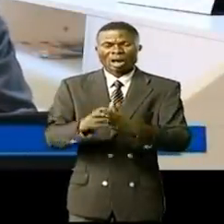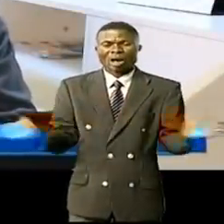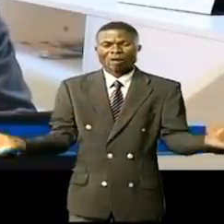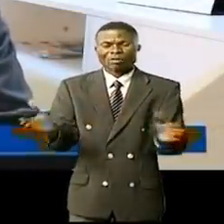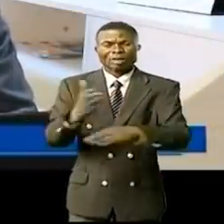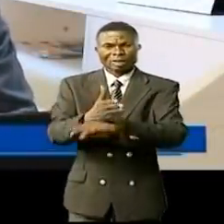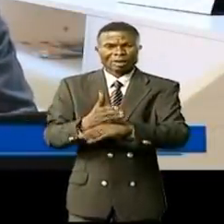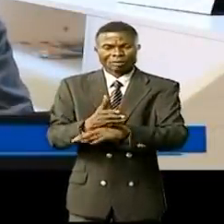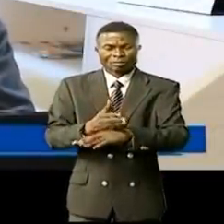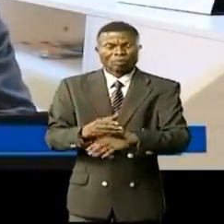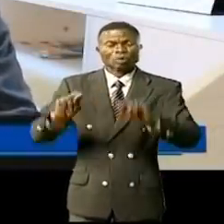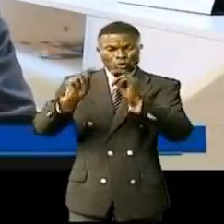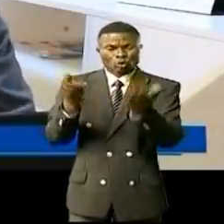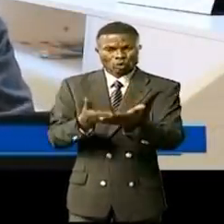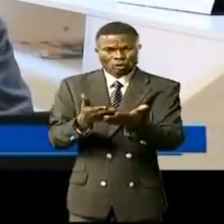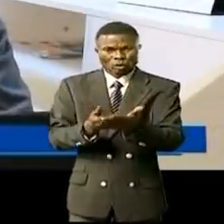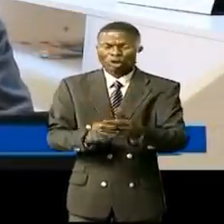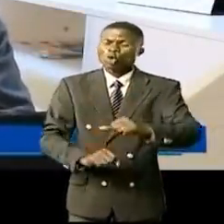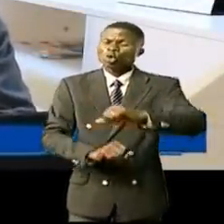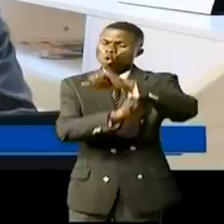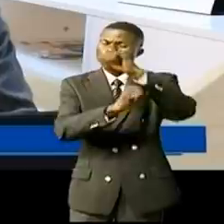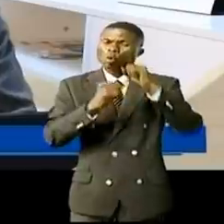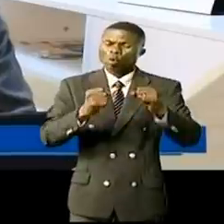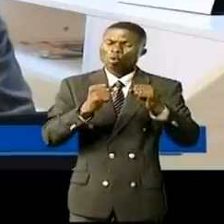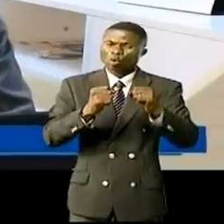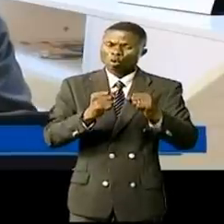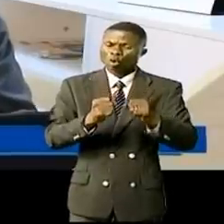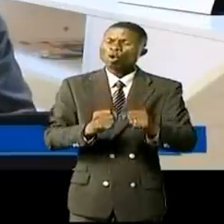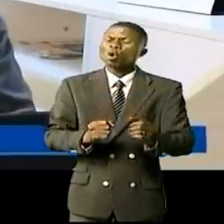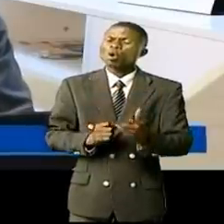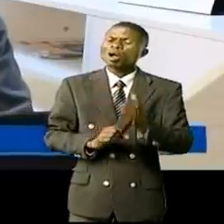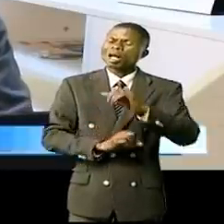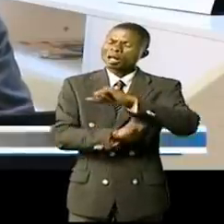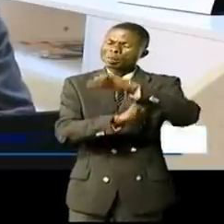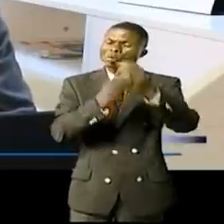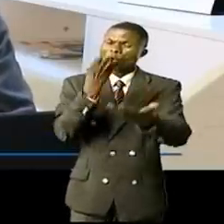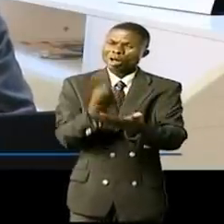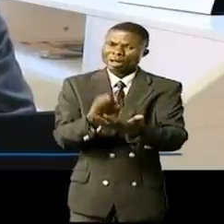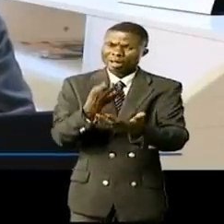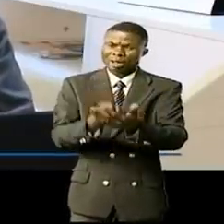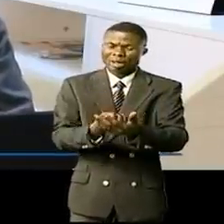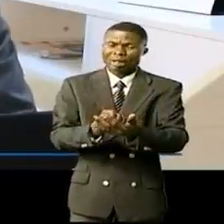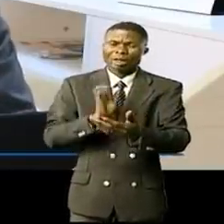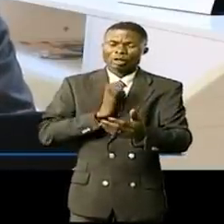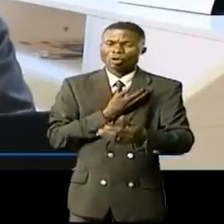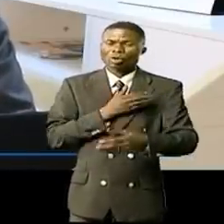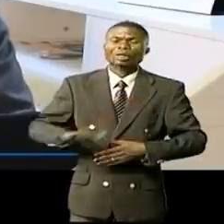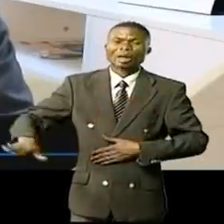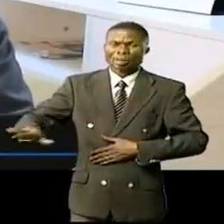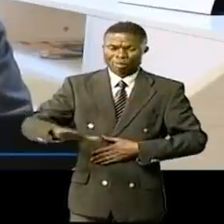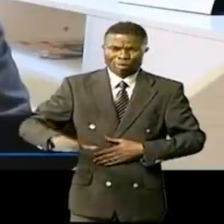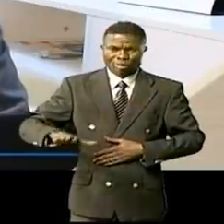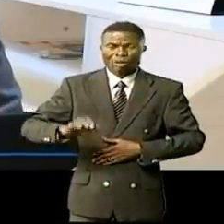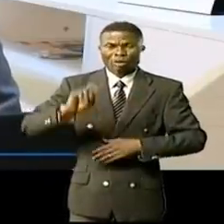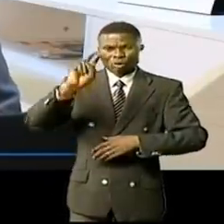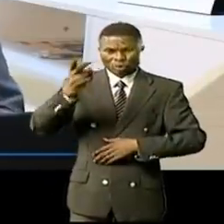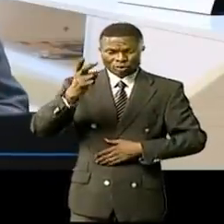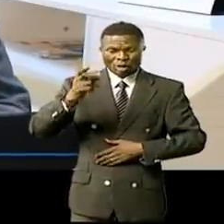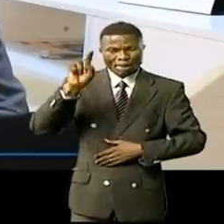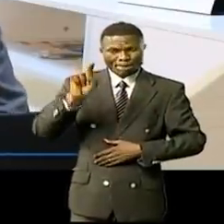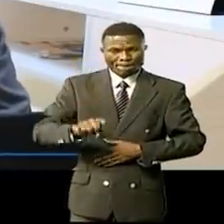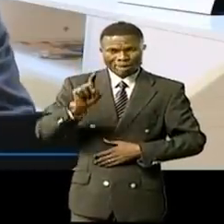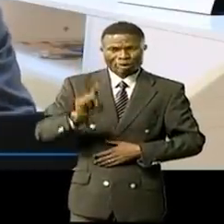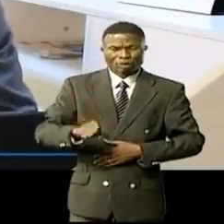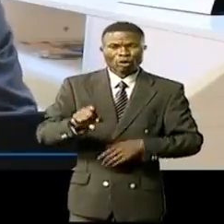secteur devienne un pilier, un poumon économique du pays. Et en second lieu, nous aimerions